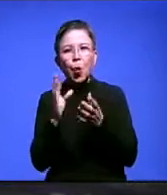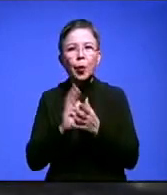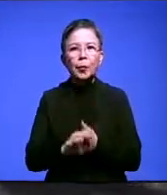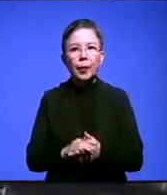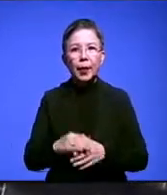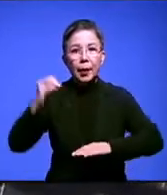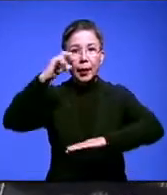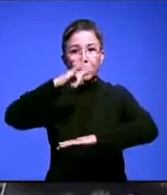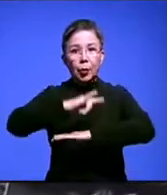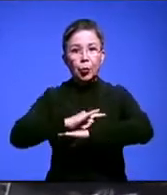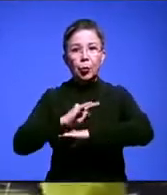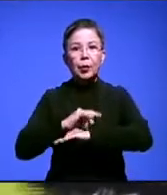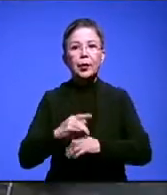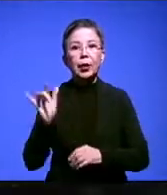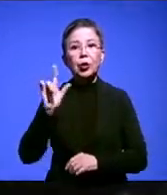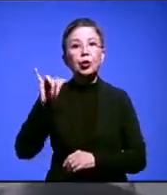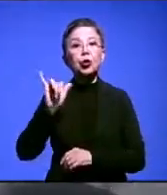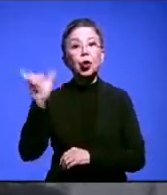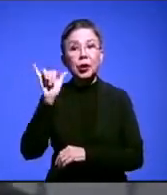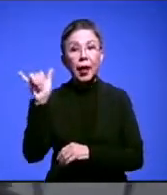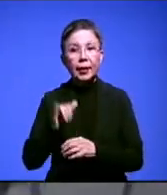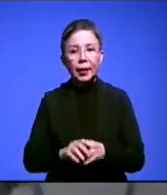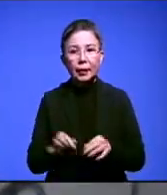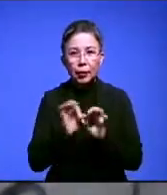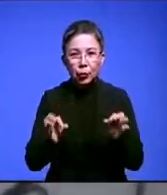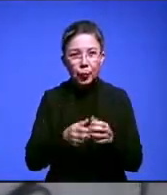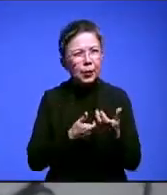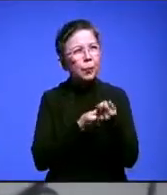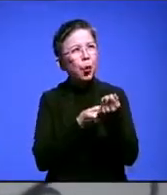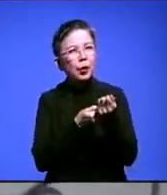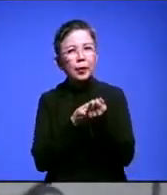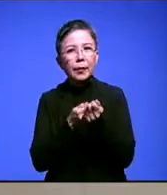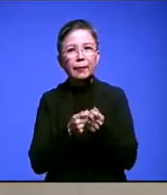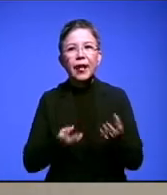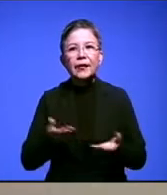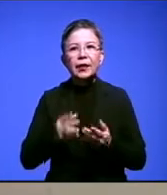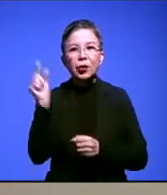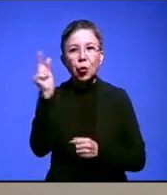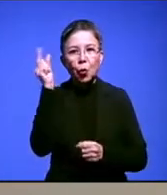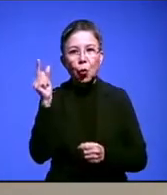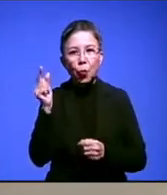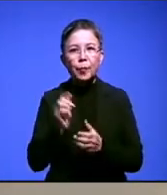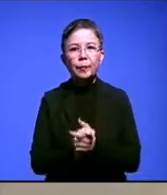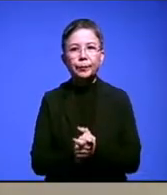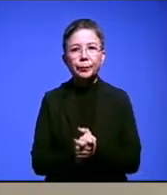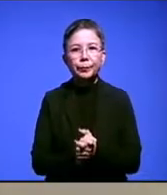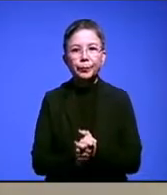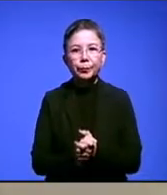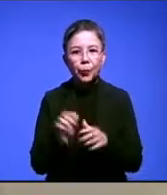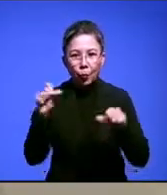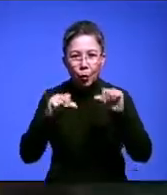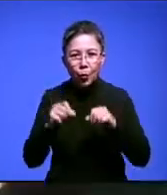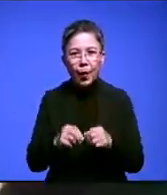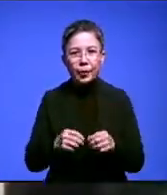Di Bandara Internasional Adi Sucipto, Yogyakarta, sterilisasi dilakukan dengan menyemprot dan membersihkan fasilitas publik menggunakan disinfektan.